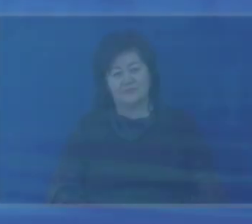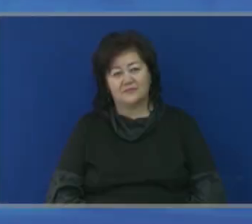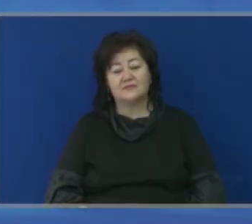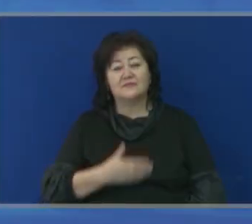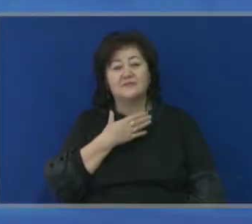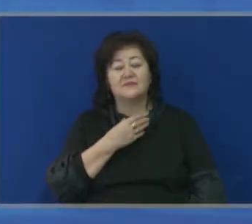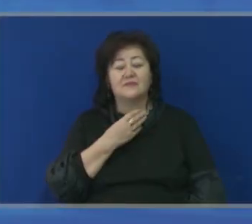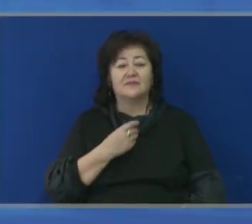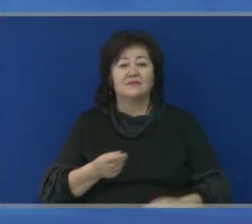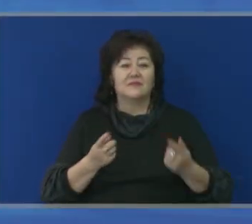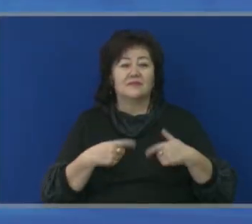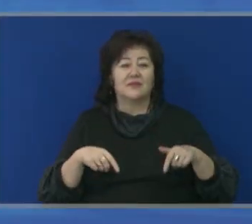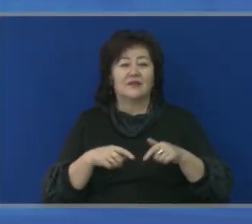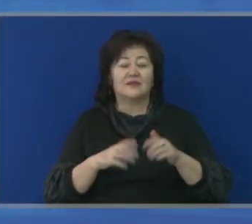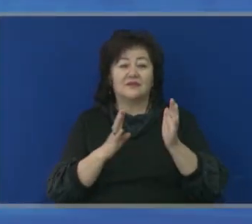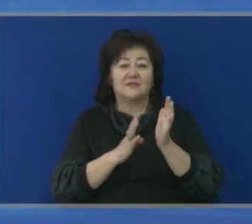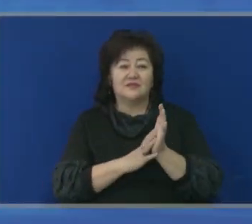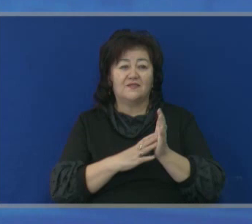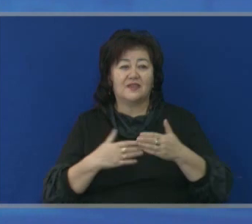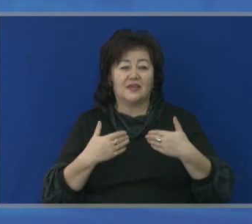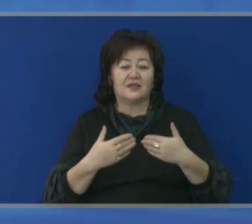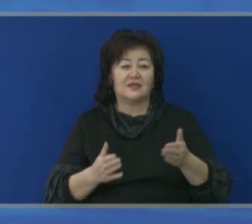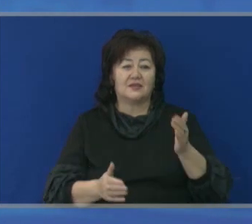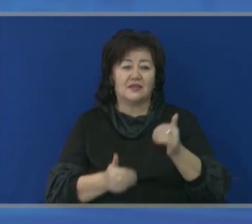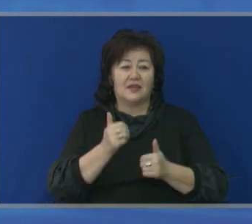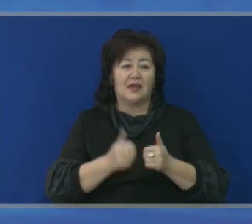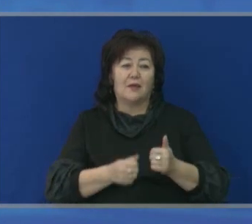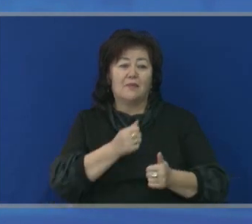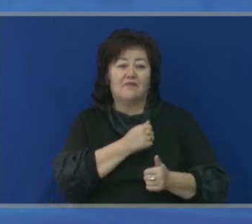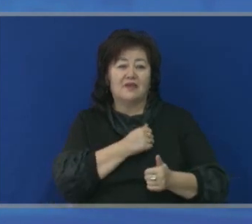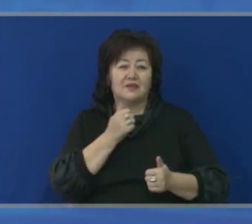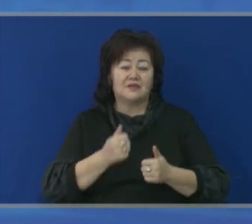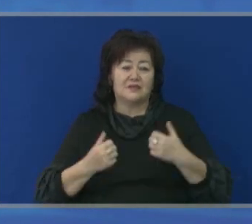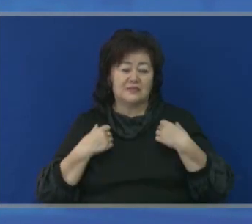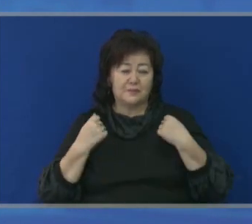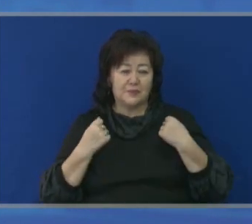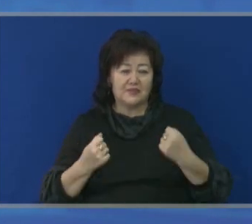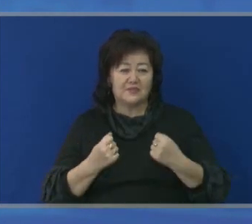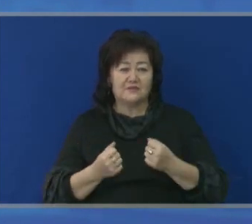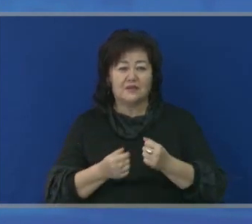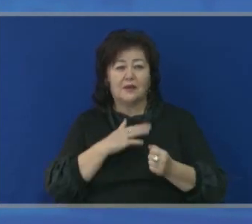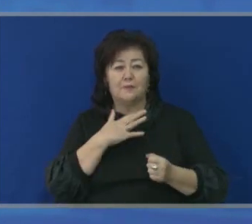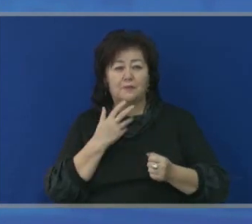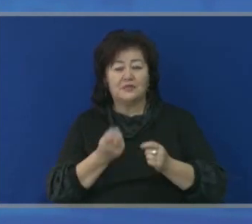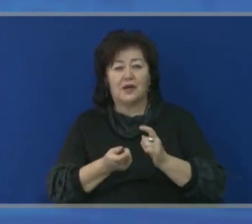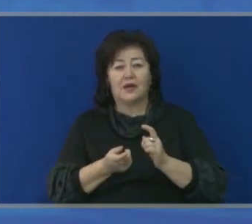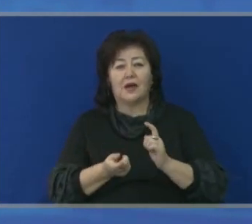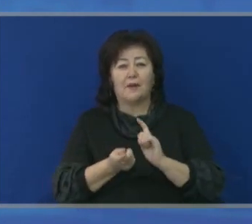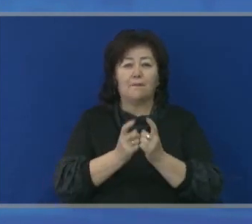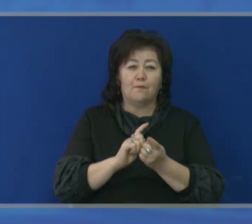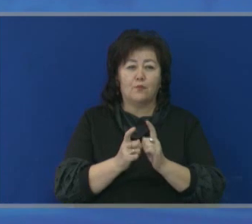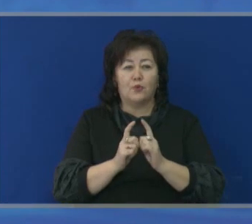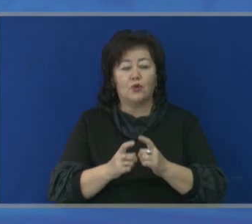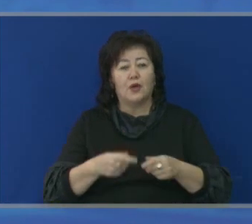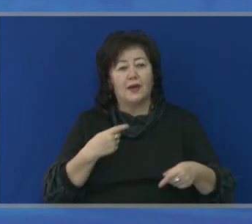В Семее состоялось 9-е открытое первенство города по военно-спортивному многоборью на Кубок памяти 19-кратного чемпиона СССР по хоккею